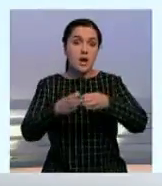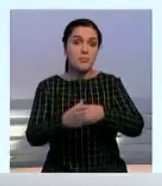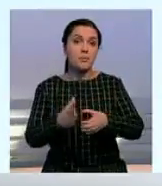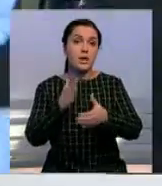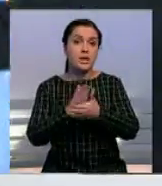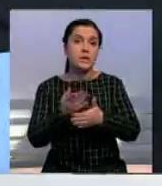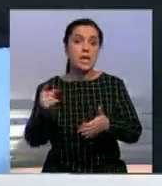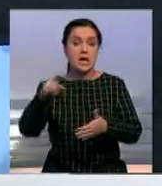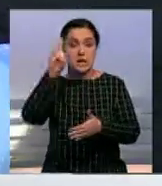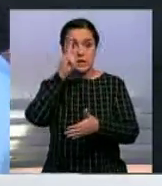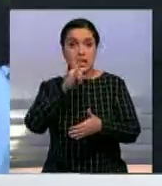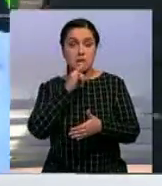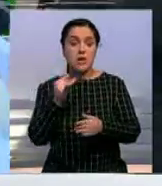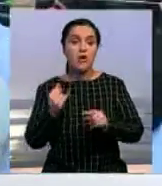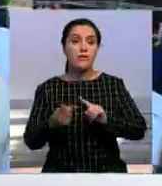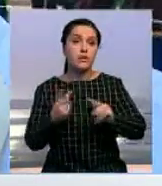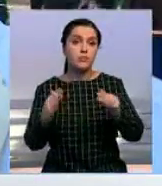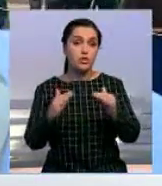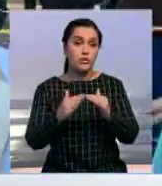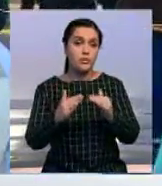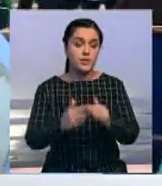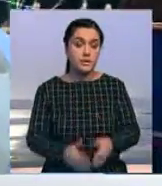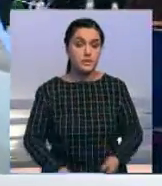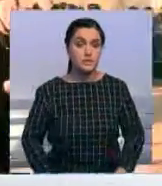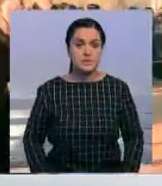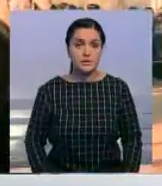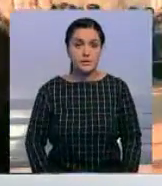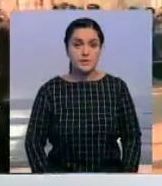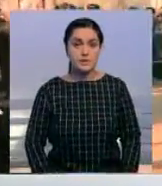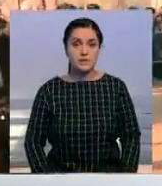региона, для которых Казахстан стал вторым домом.